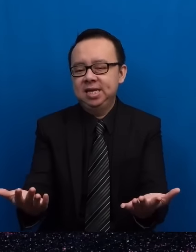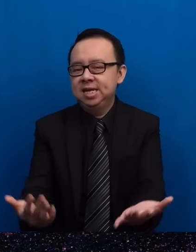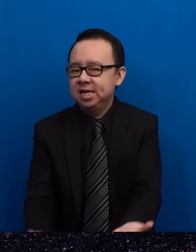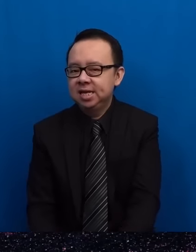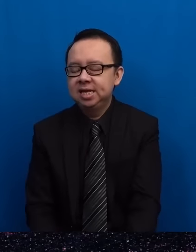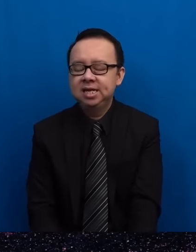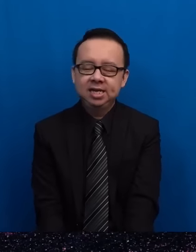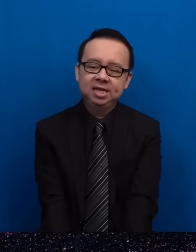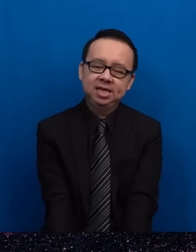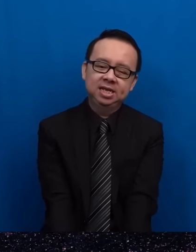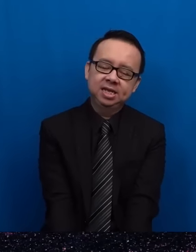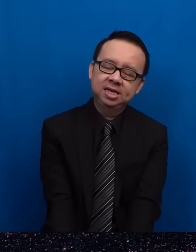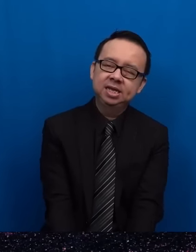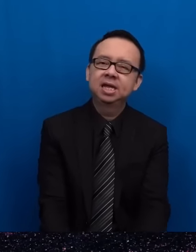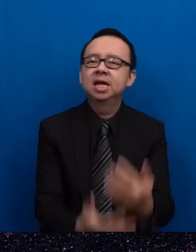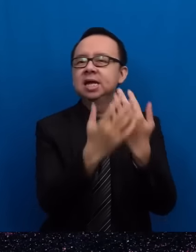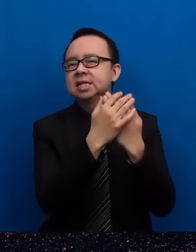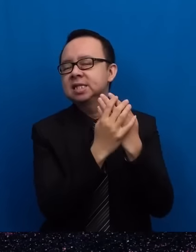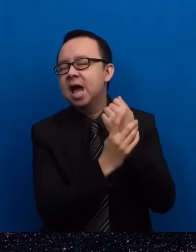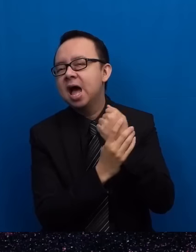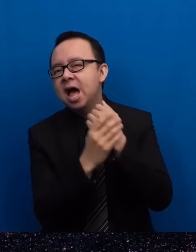beri.